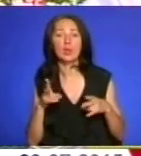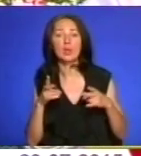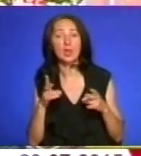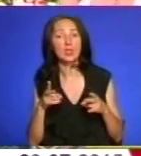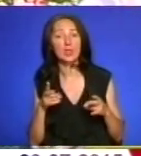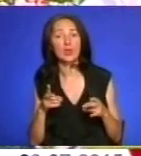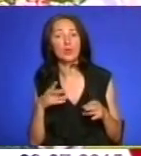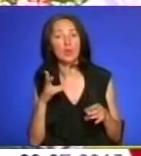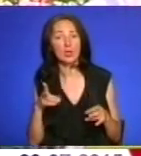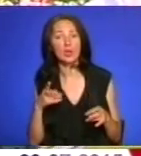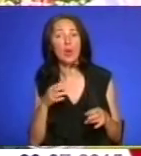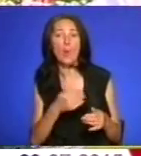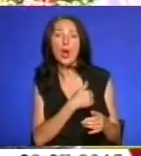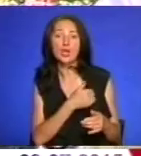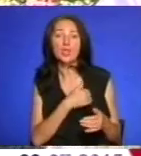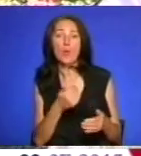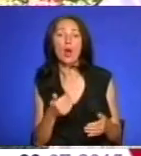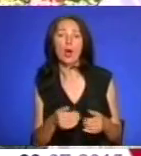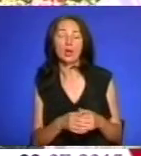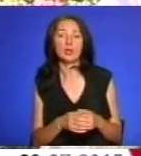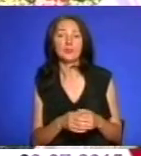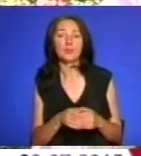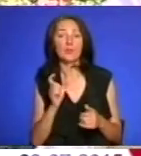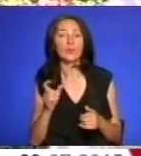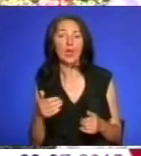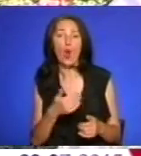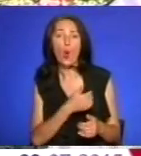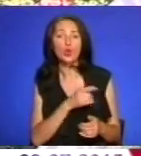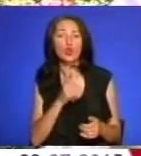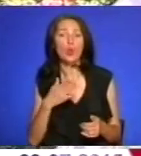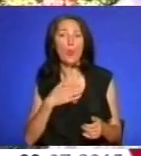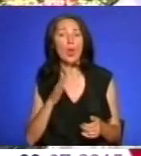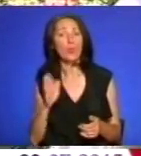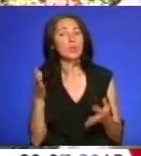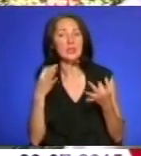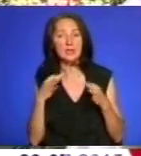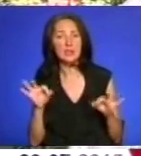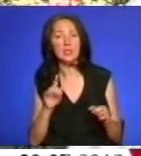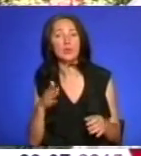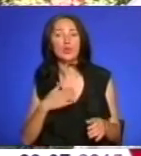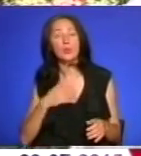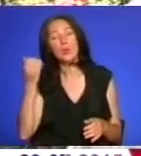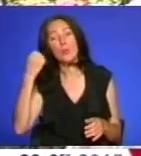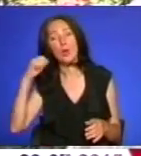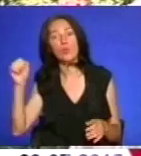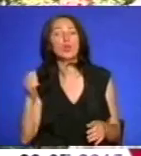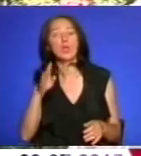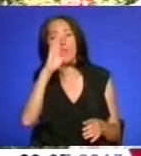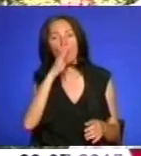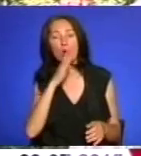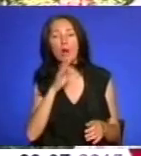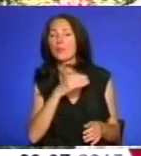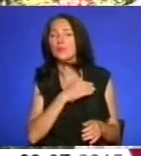знаєте, бажанням хочуть, щоб ми були незалежними, що ми перемогли ворога, і